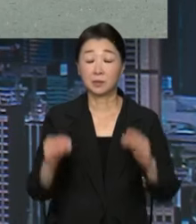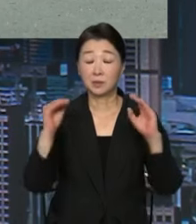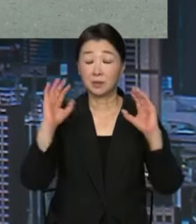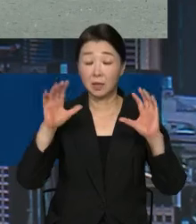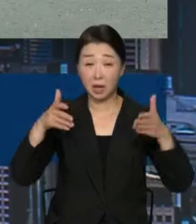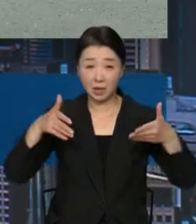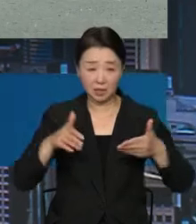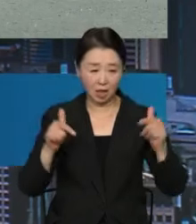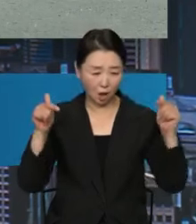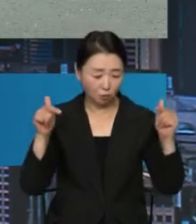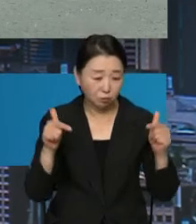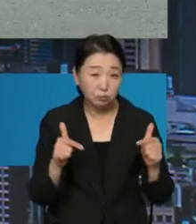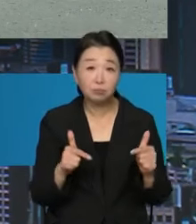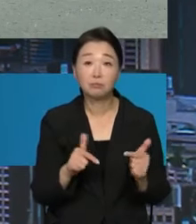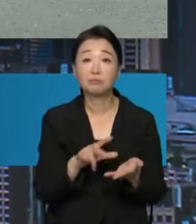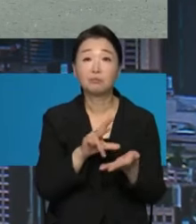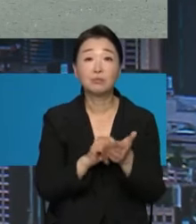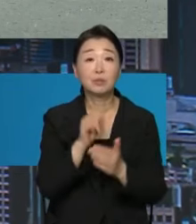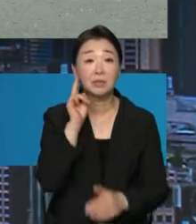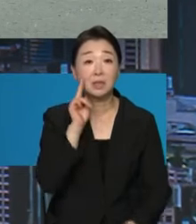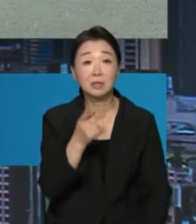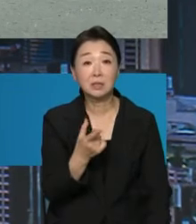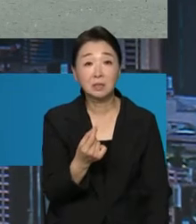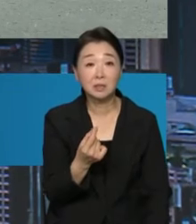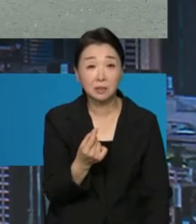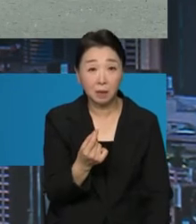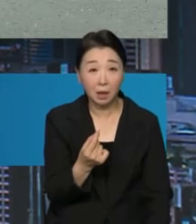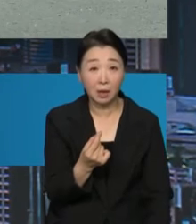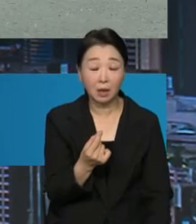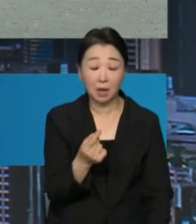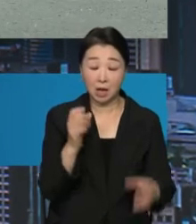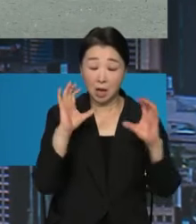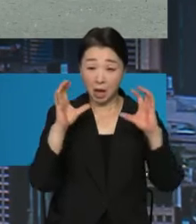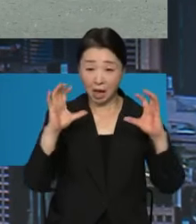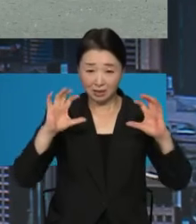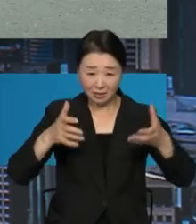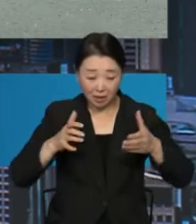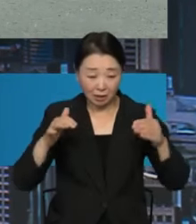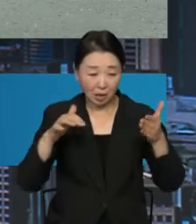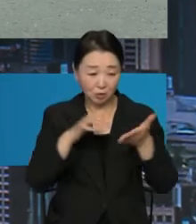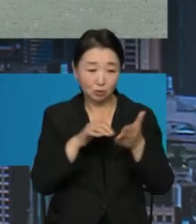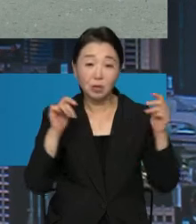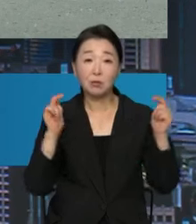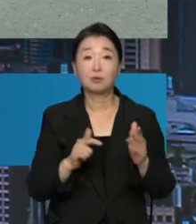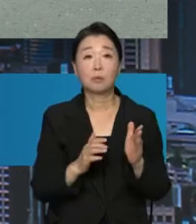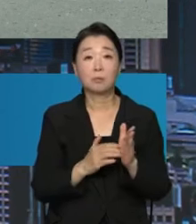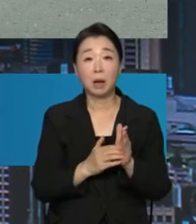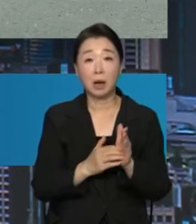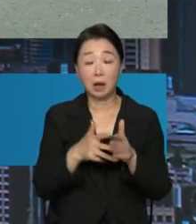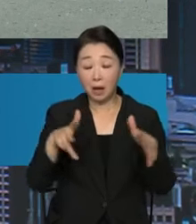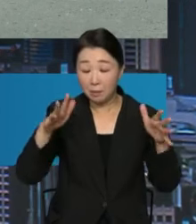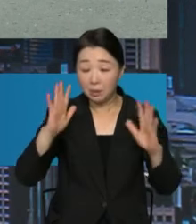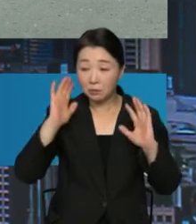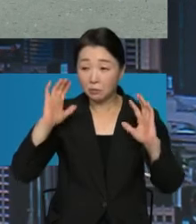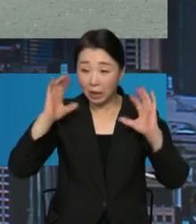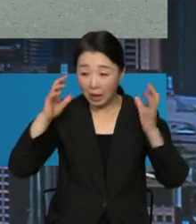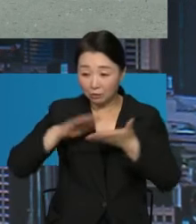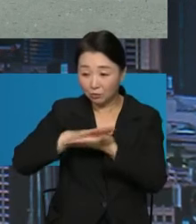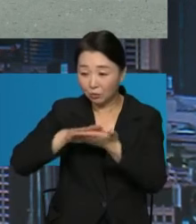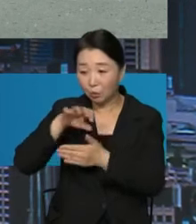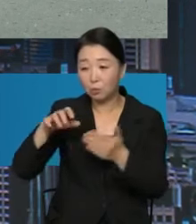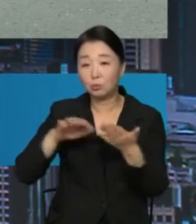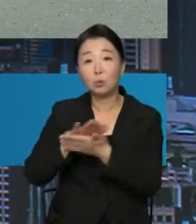저출생 문제가 심화하면서 아이들 숫자가 줄어들고 있죠. 이 아파트에서 아이들이 뛰어놀 놀이터도 덩달아 사라지고